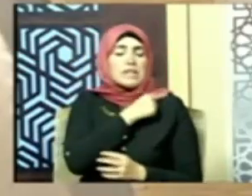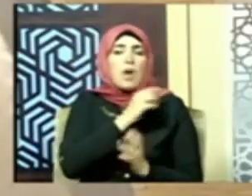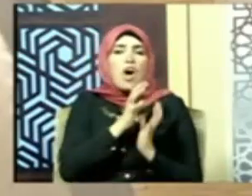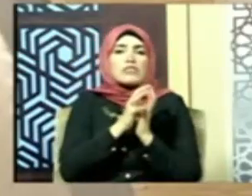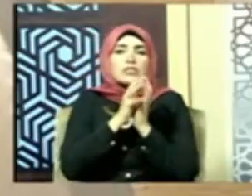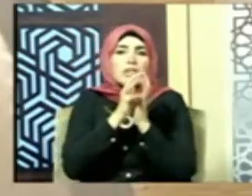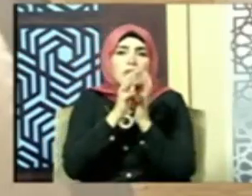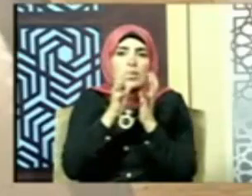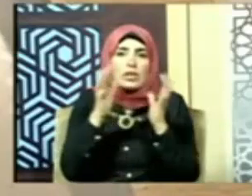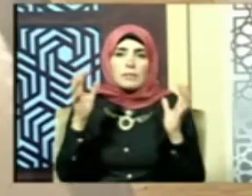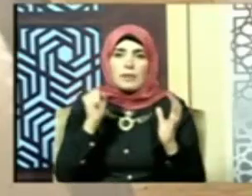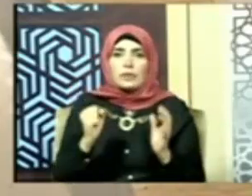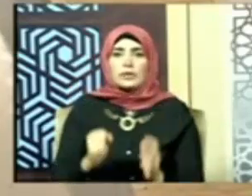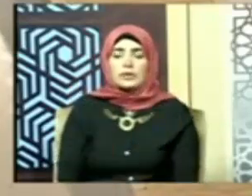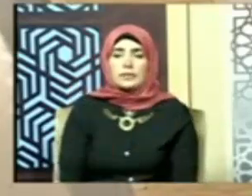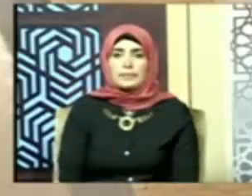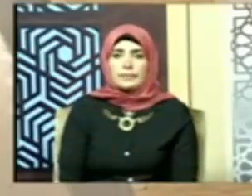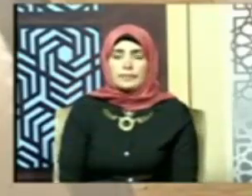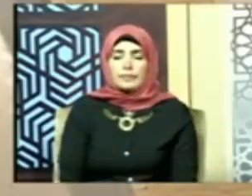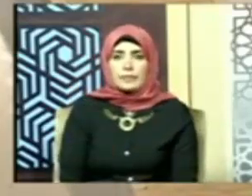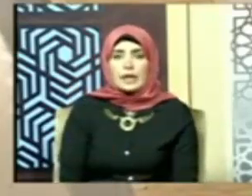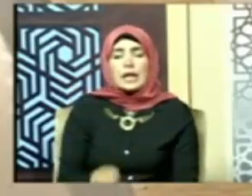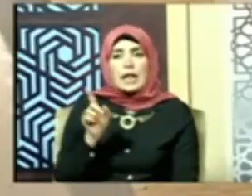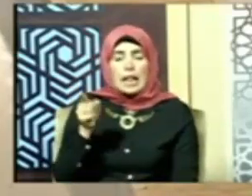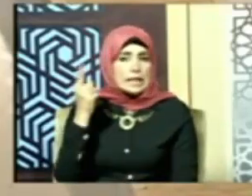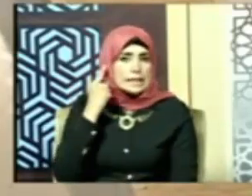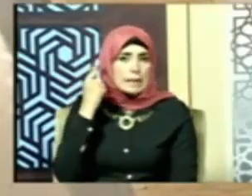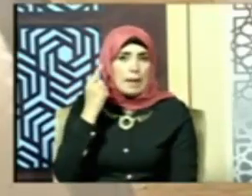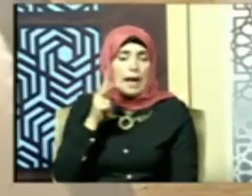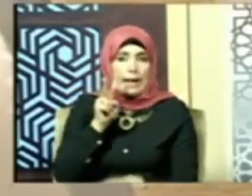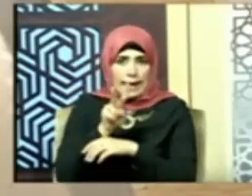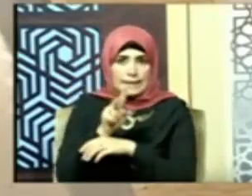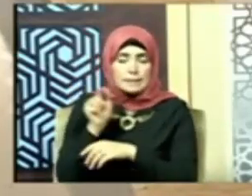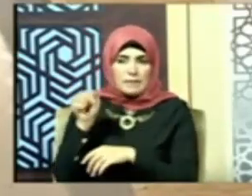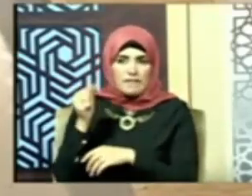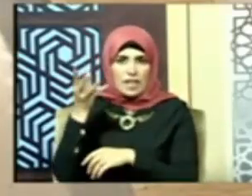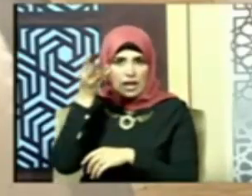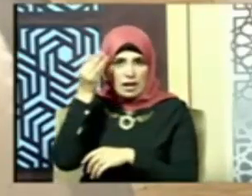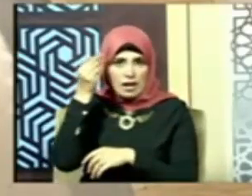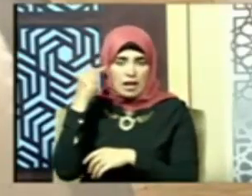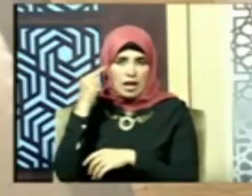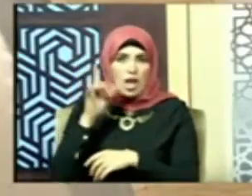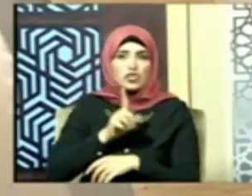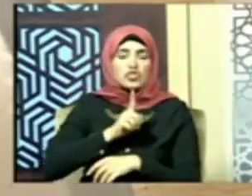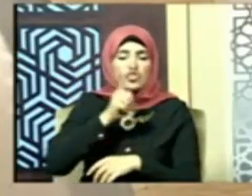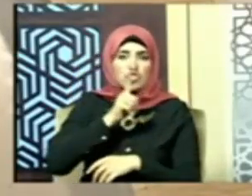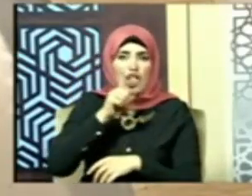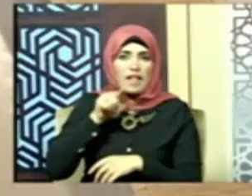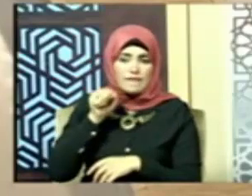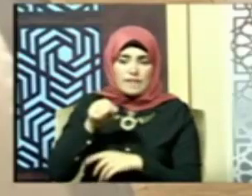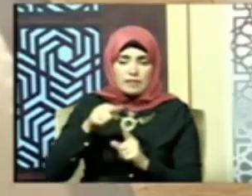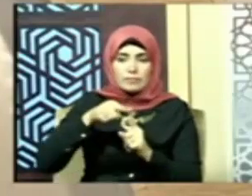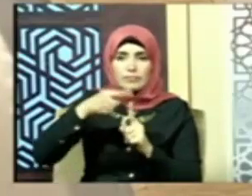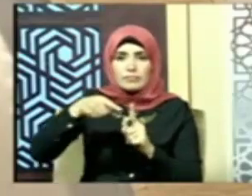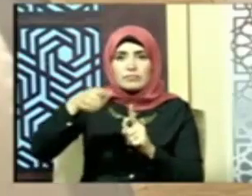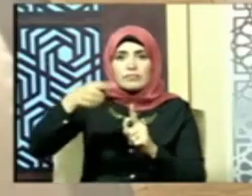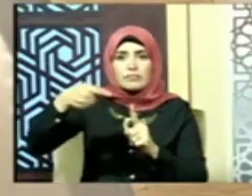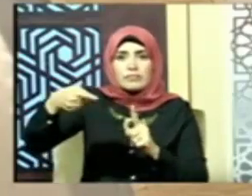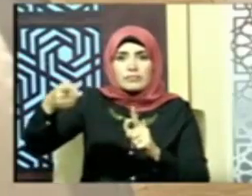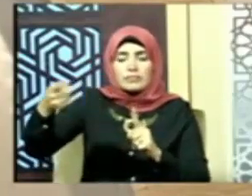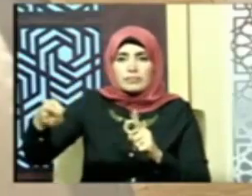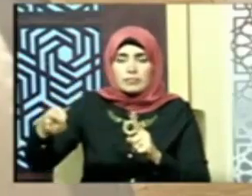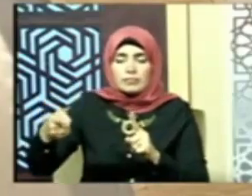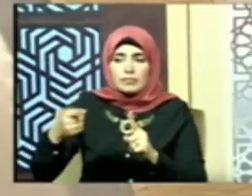عظيم. نقل الكذب ونقل الشائعات ونقل